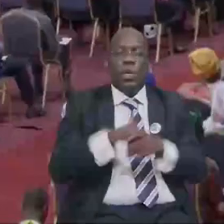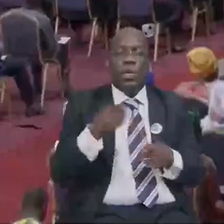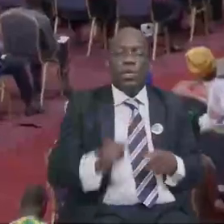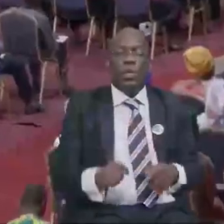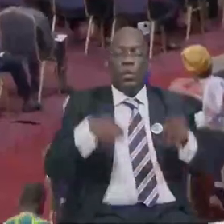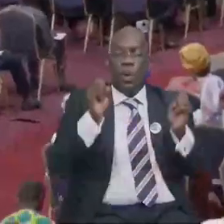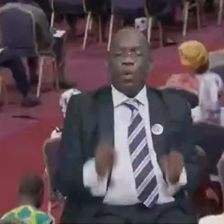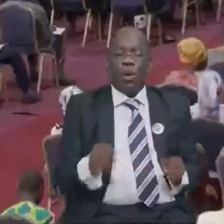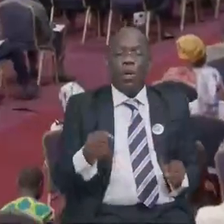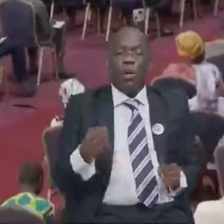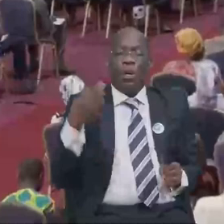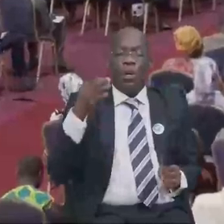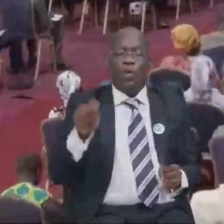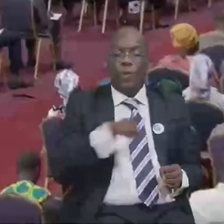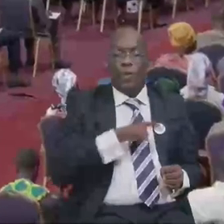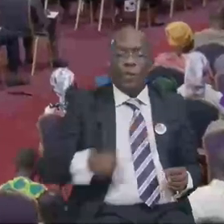Dans la force du Seigneur.